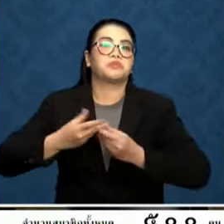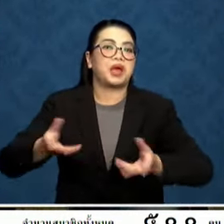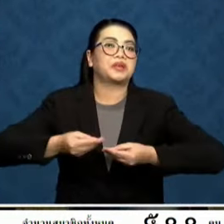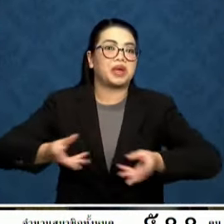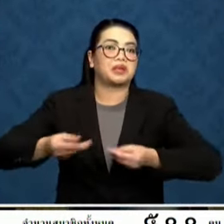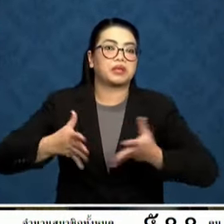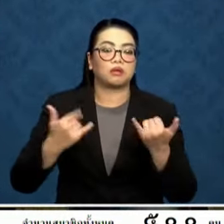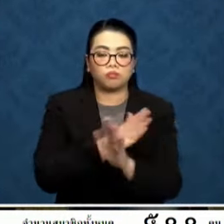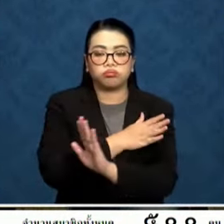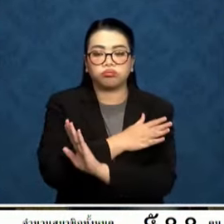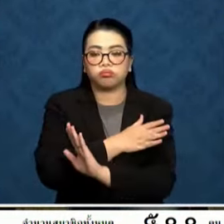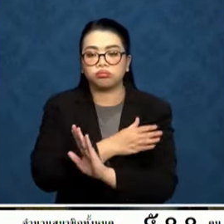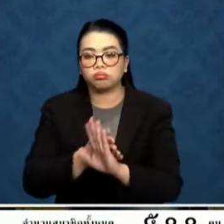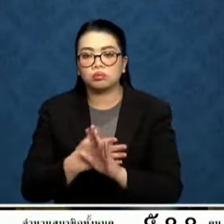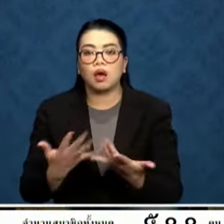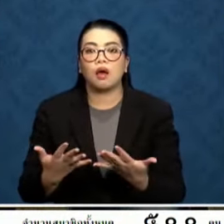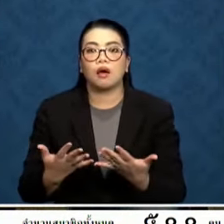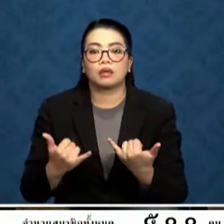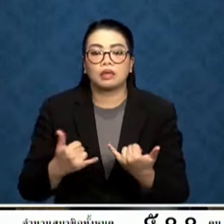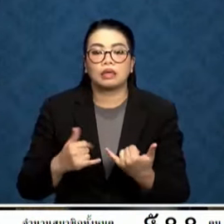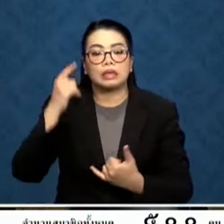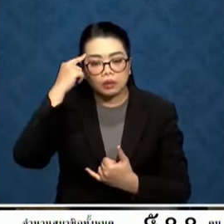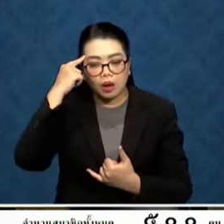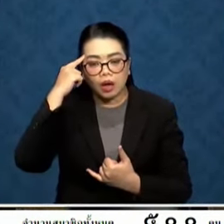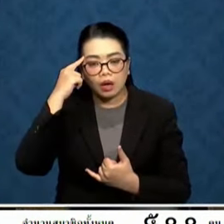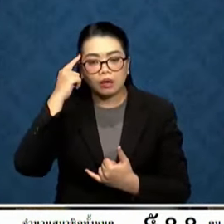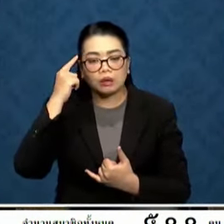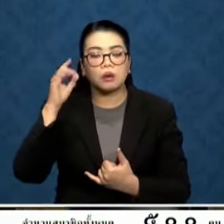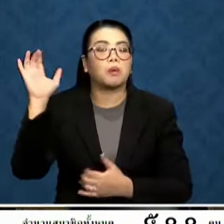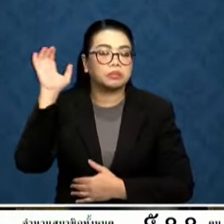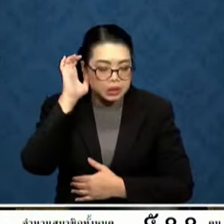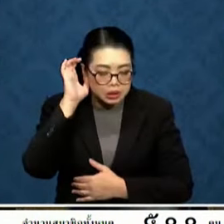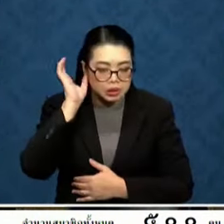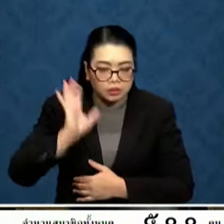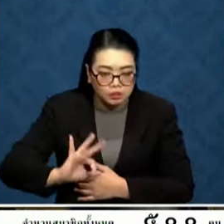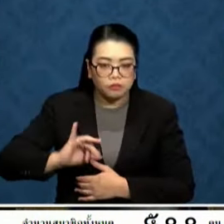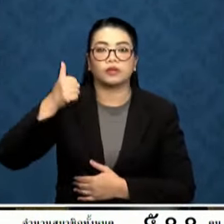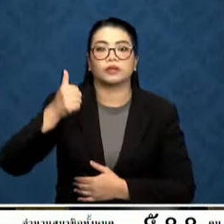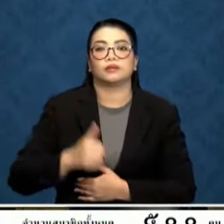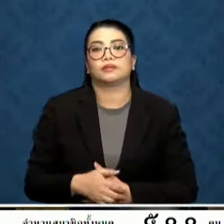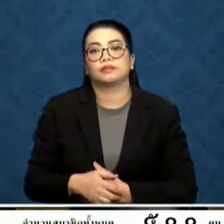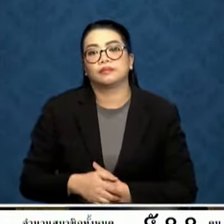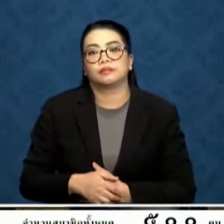สำเร็จความชอบธรรมทางการเมืองของรัฐบาลก็จะฟื้นคืนกลับมา